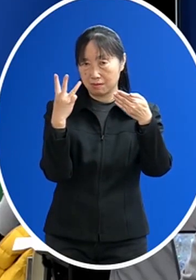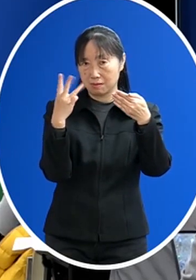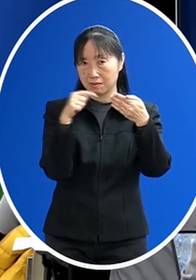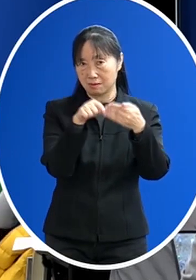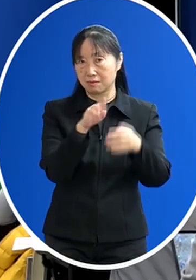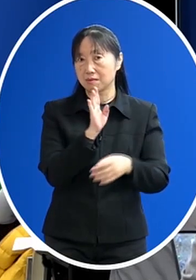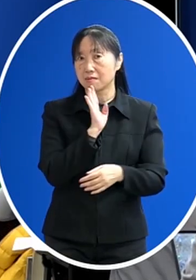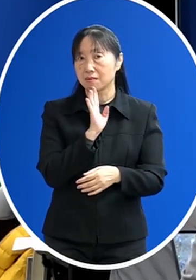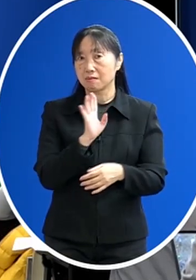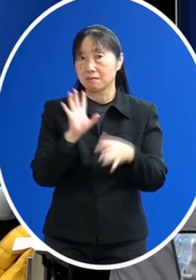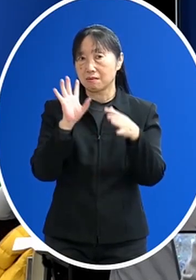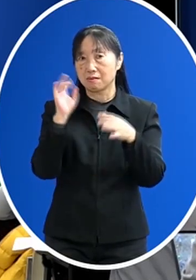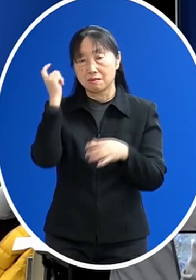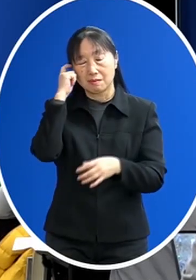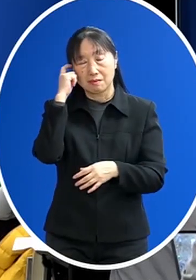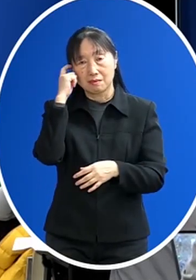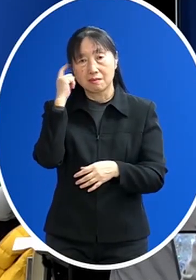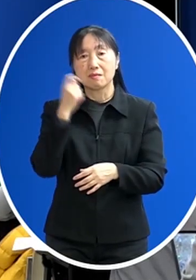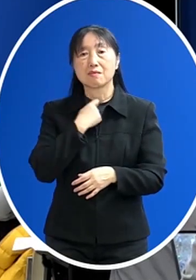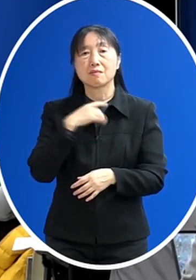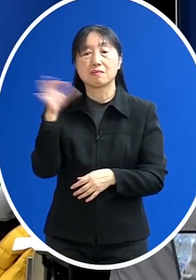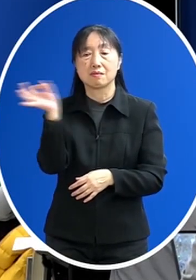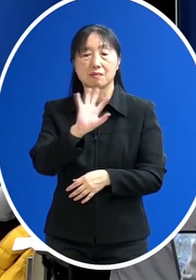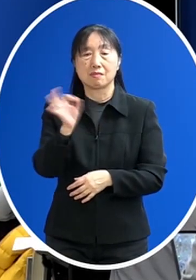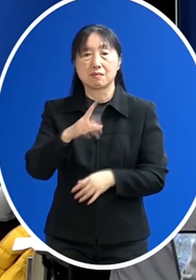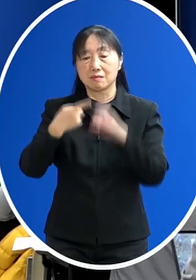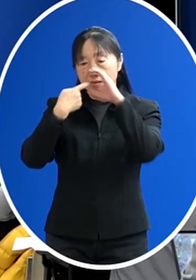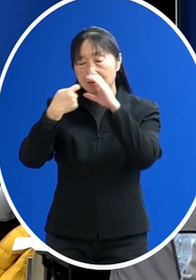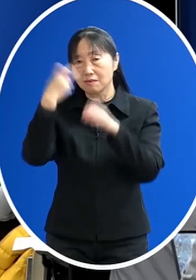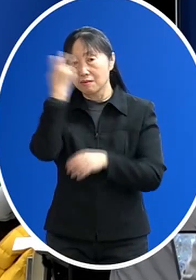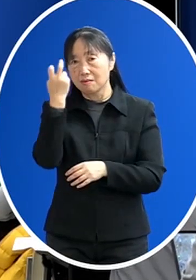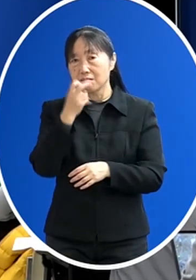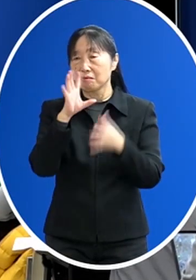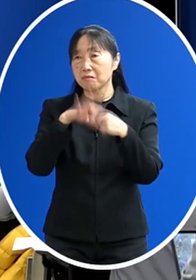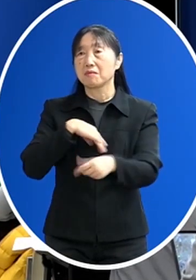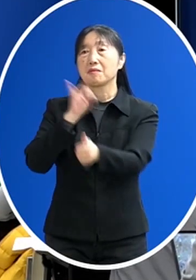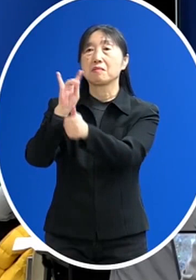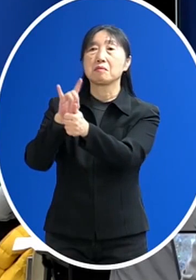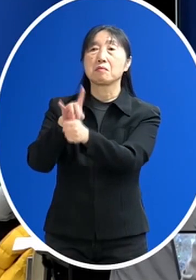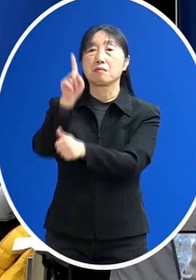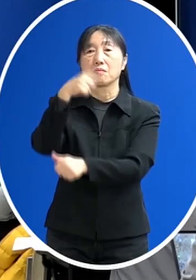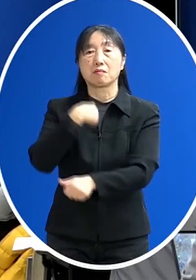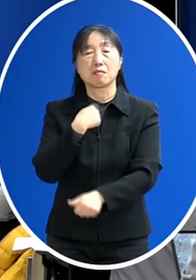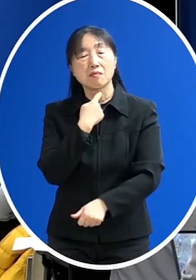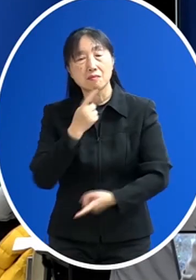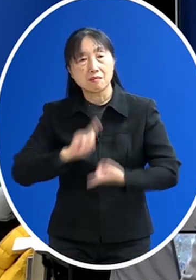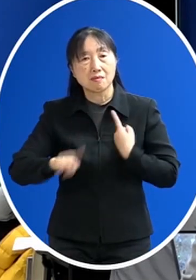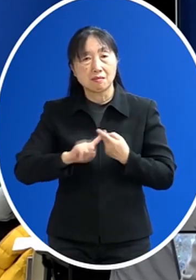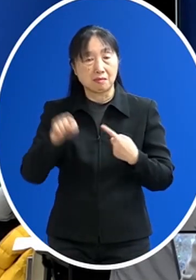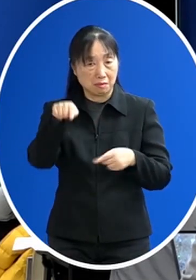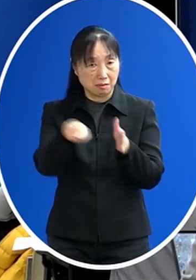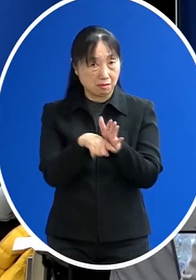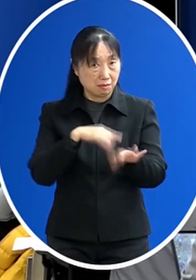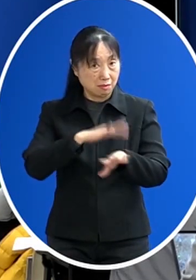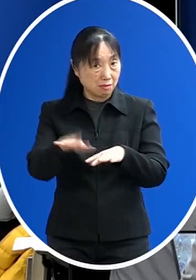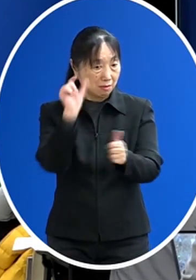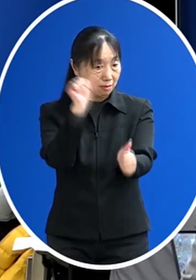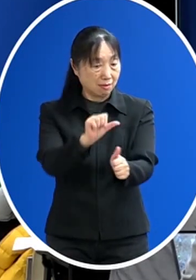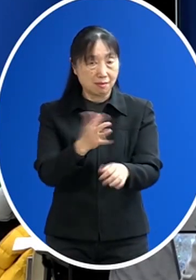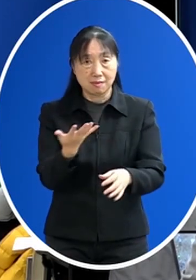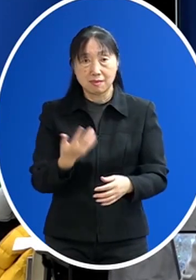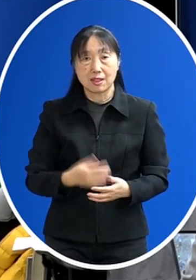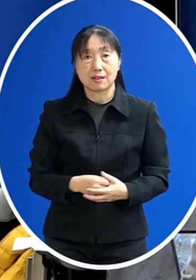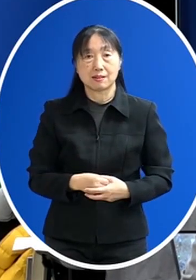为了筛检骗说有症状吗？那这样子会对这个按913的部分进行开罚吗？你刚好像提到说他